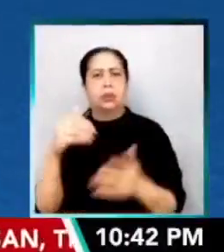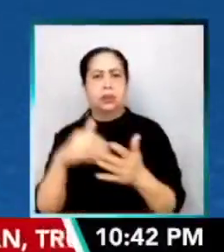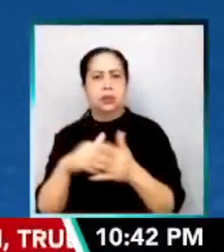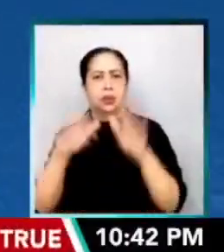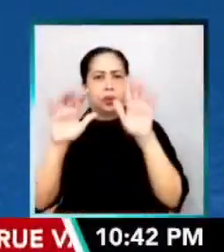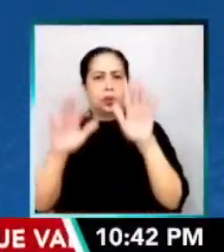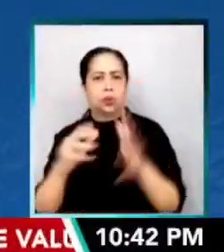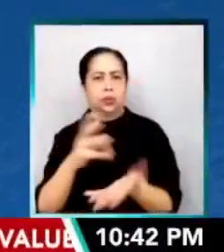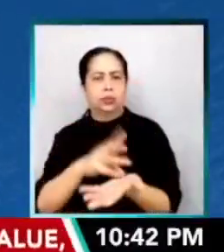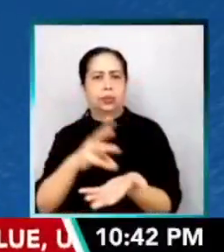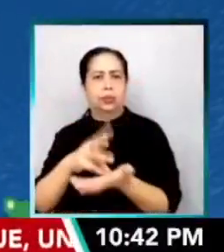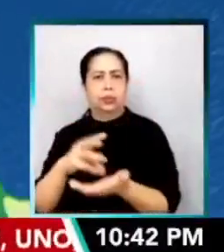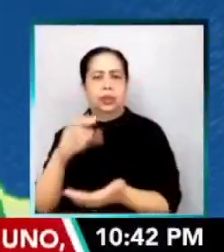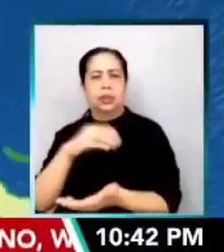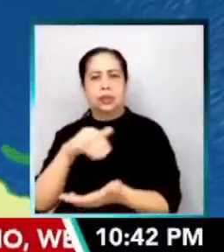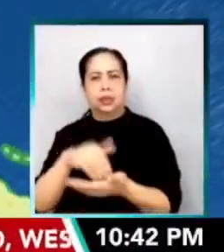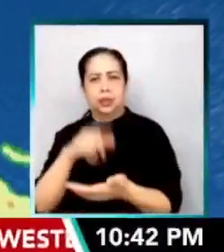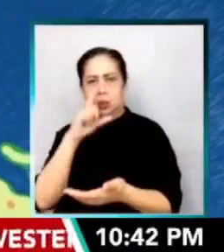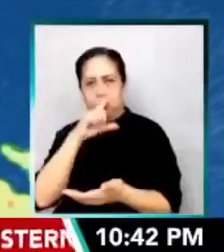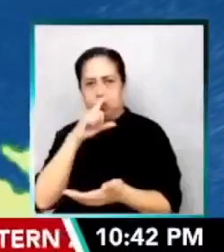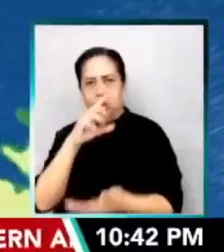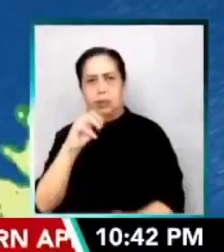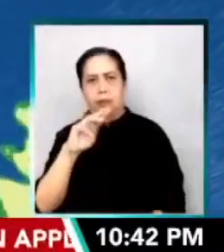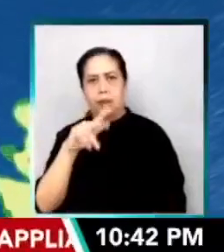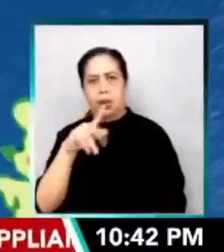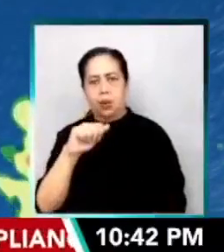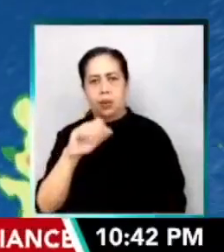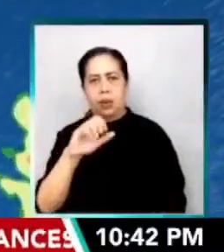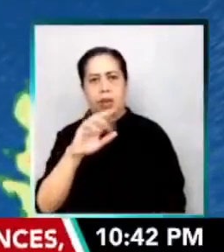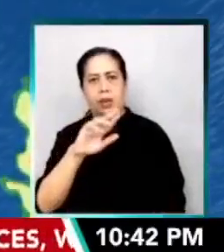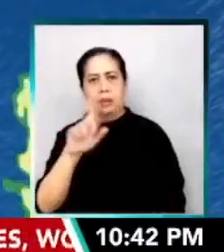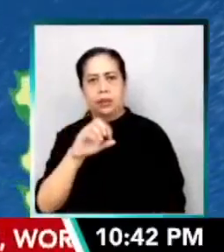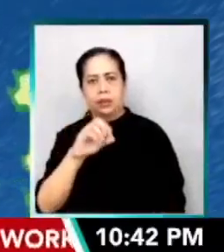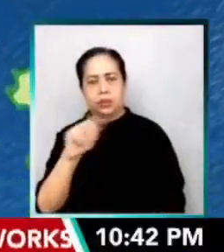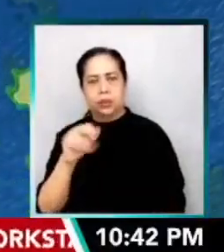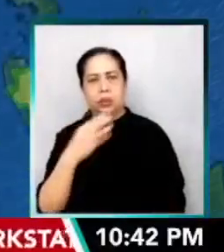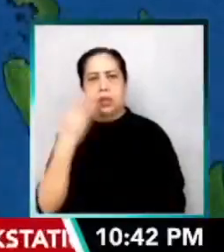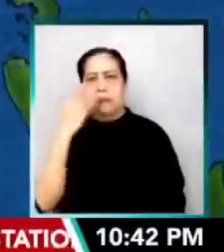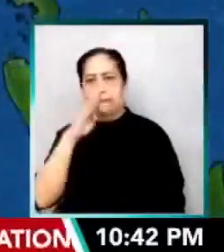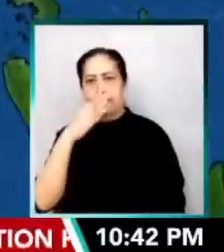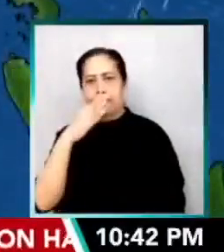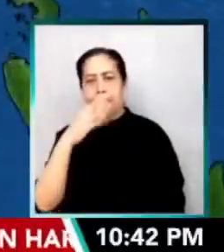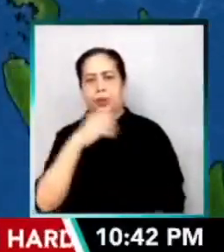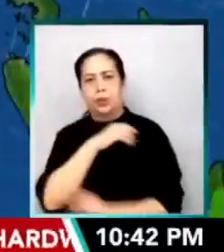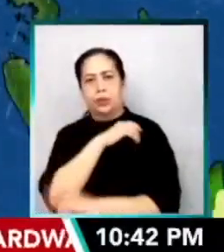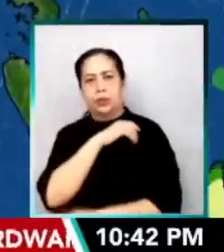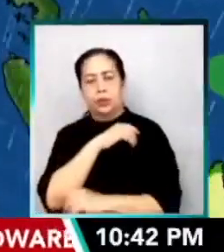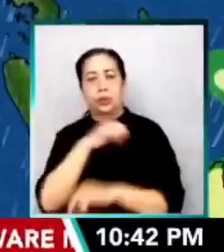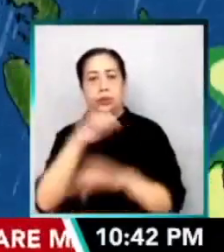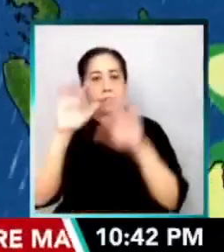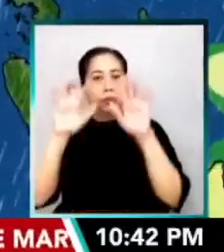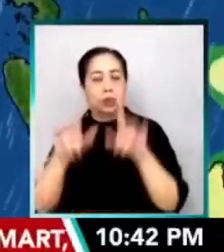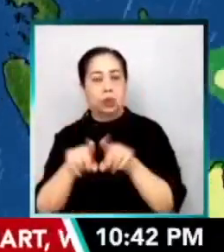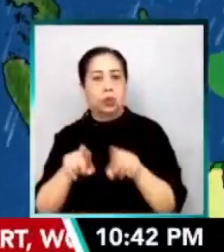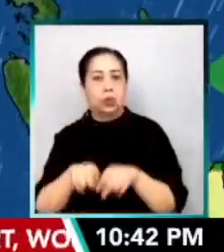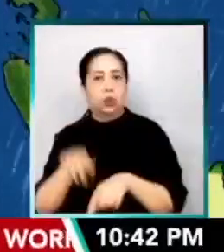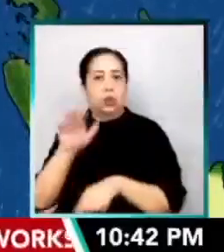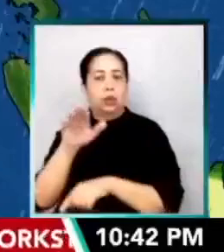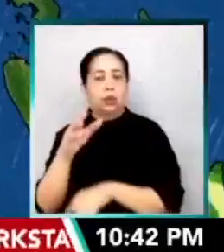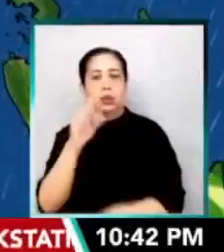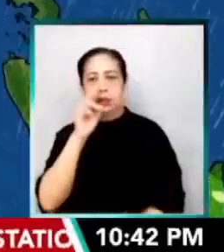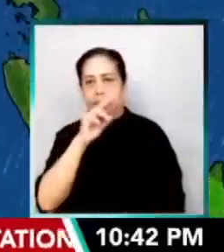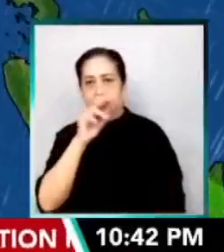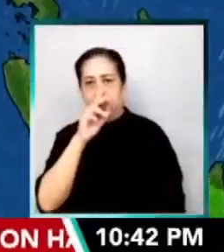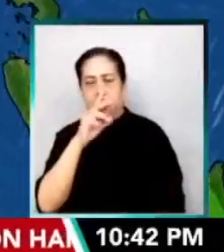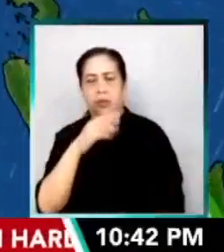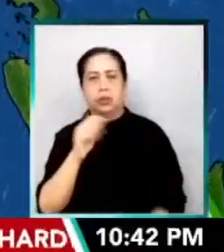lugar sa Central Luzon, Mimaropa, Calabarzon at Bicol Region. Posible ring umulan sa hapon sa Visayas, kabilang